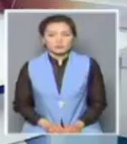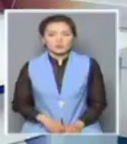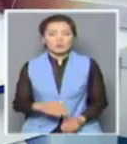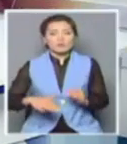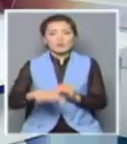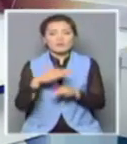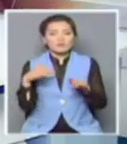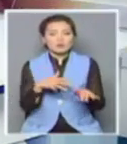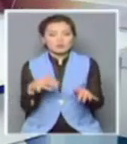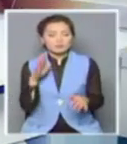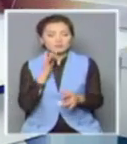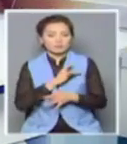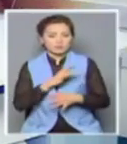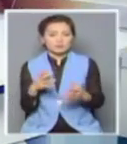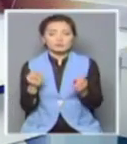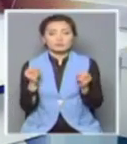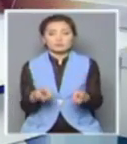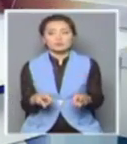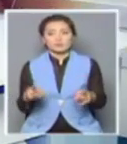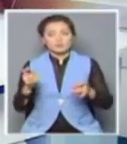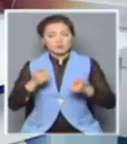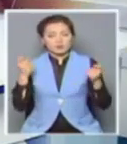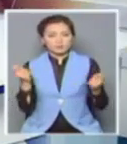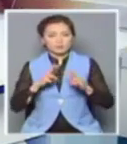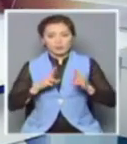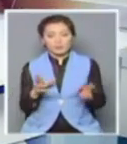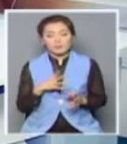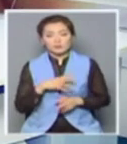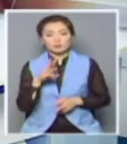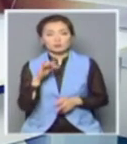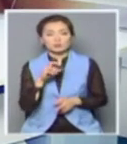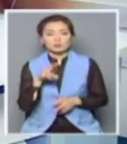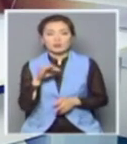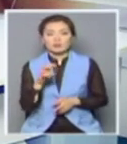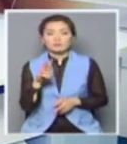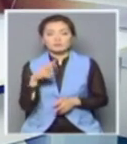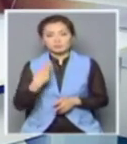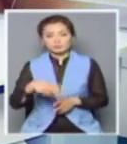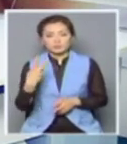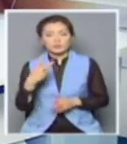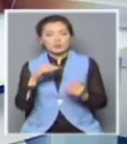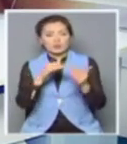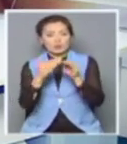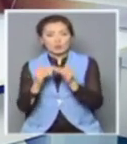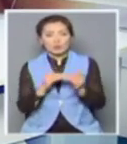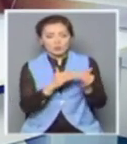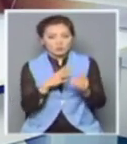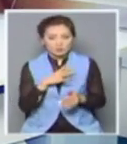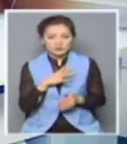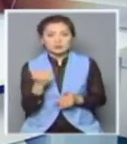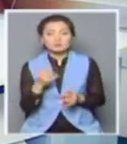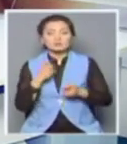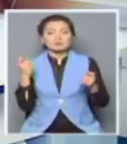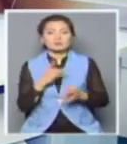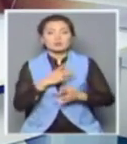Жайық жағасында ұлыстың ұлы күніне арналған дүбірлі той өтті. Султан Бейбарыс алаңына 22 ақшаңқан киіз үй тігілген.